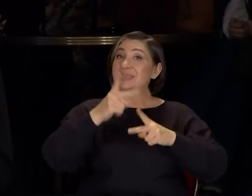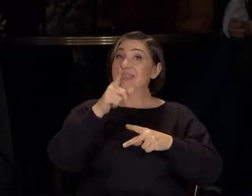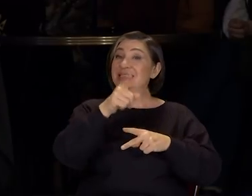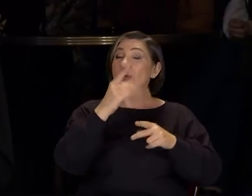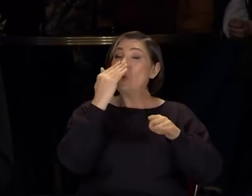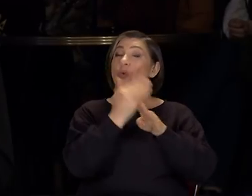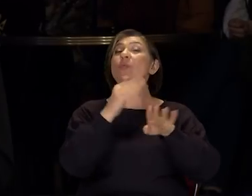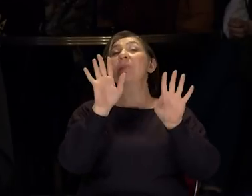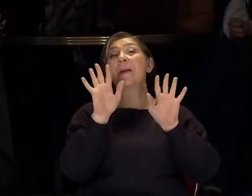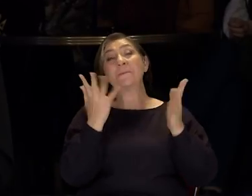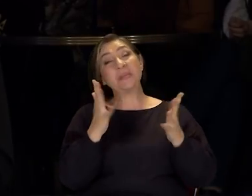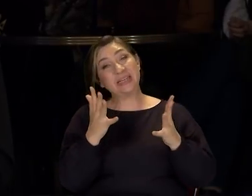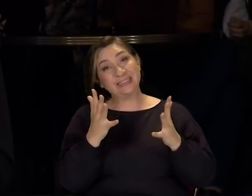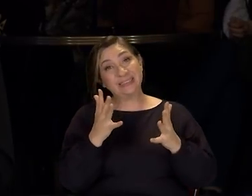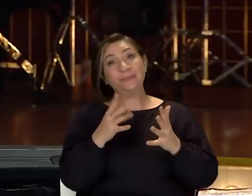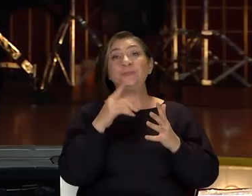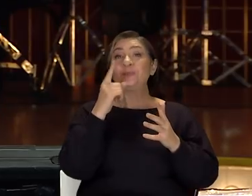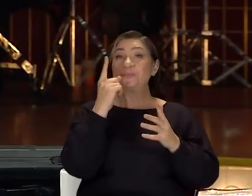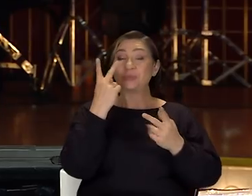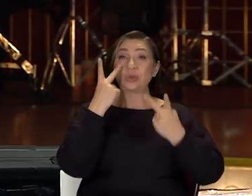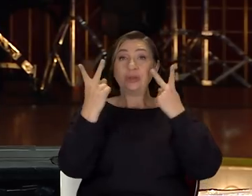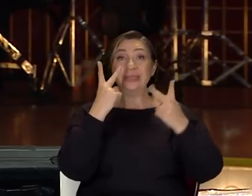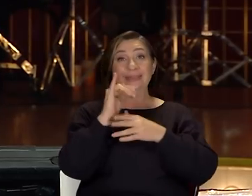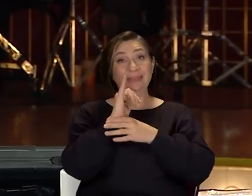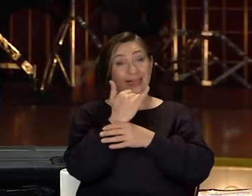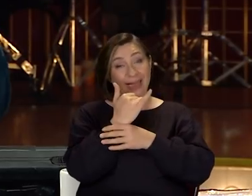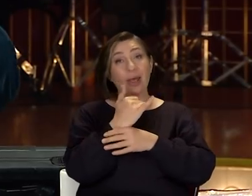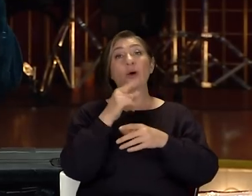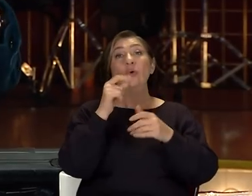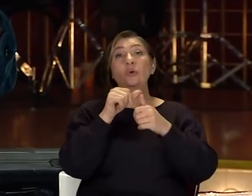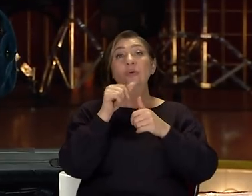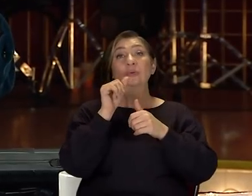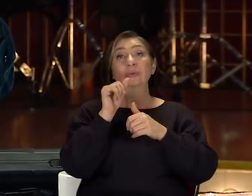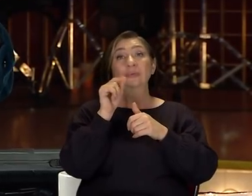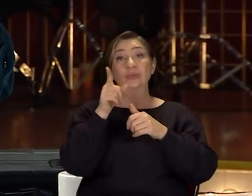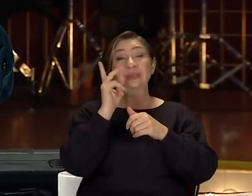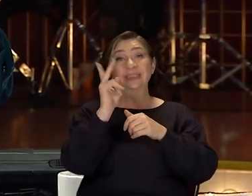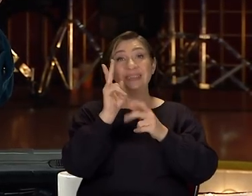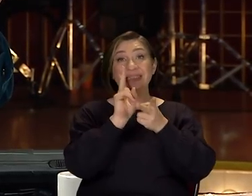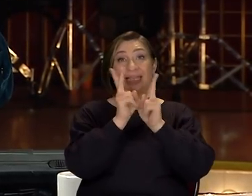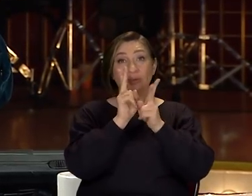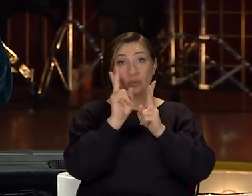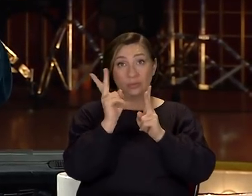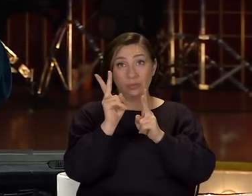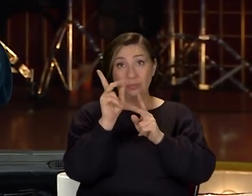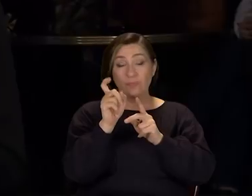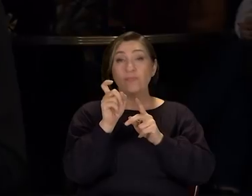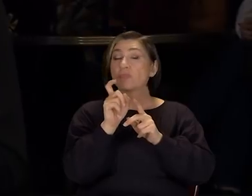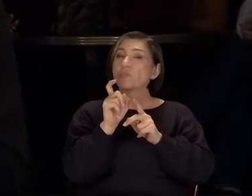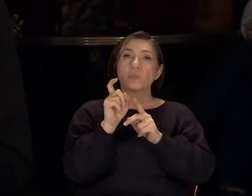çok da uymayabilir. Temaşa, gösteri sanatları, uzun, bu senin tiyatron. Hayır,